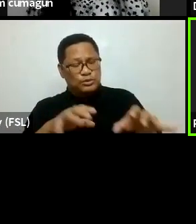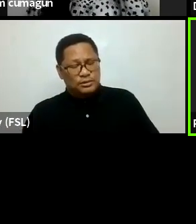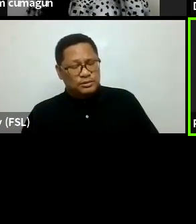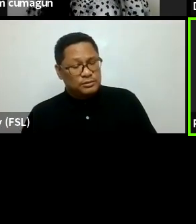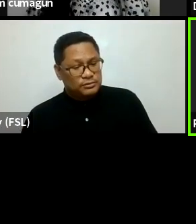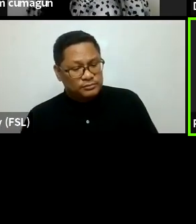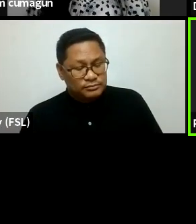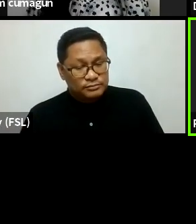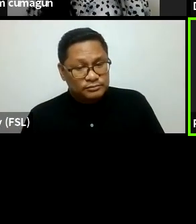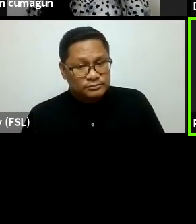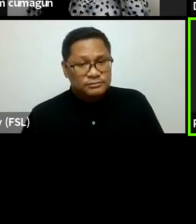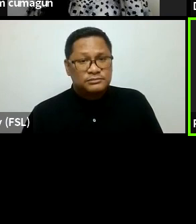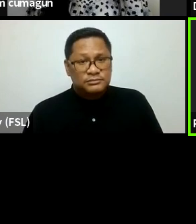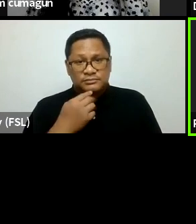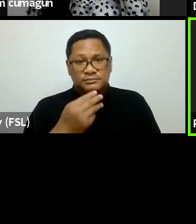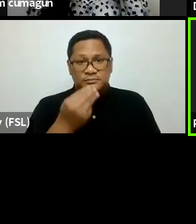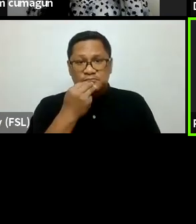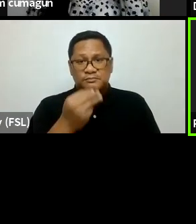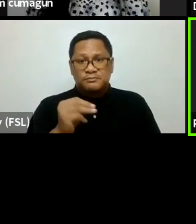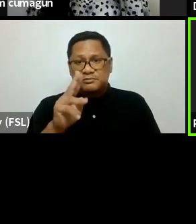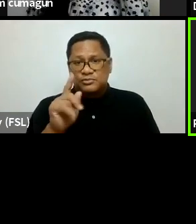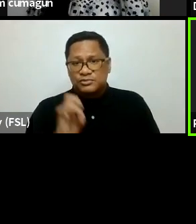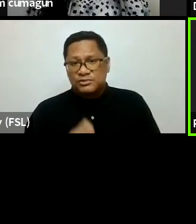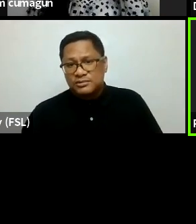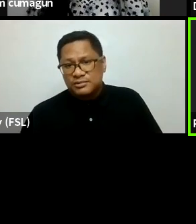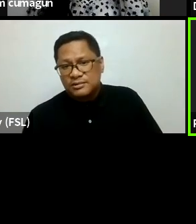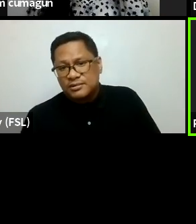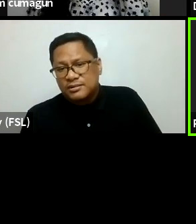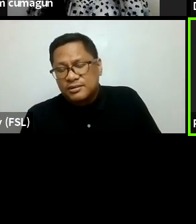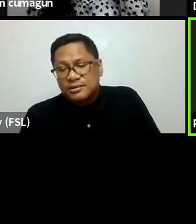I-mute ko muna kasi may TV ako naririnig.